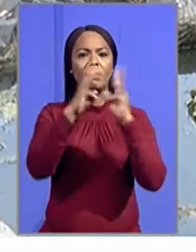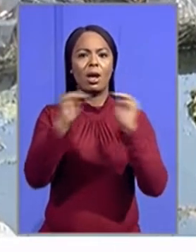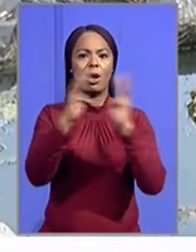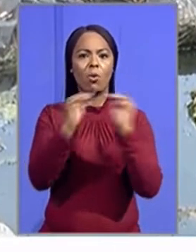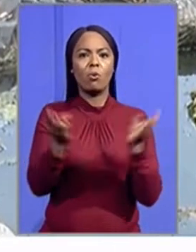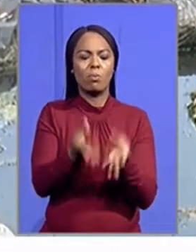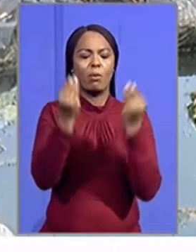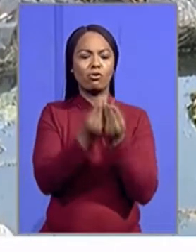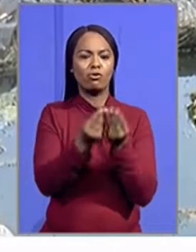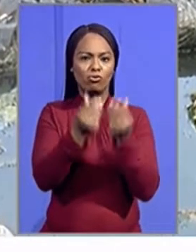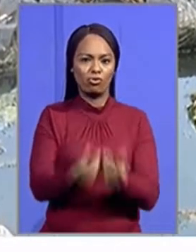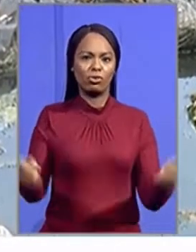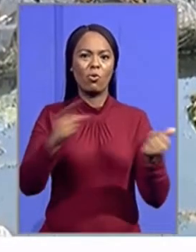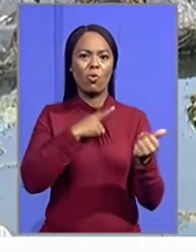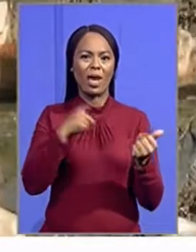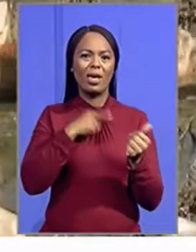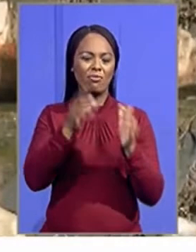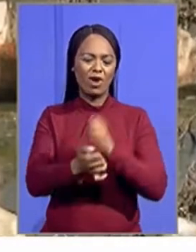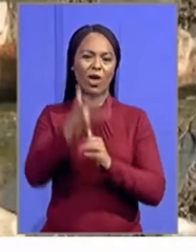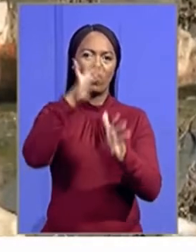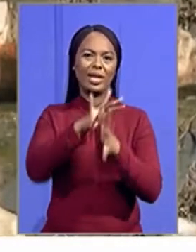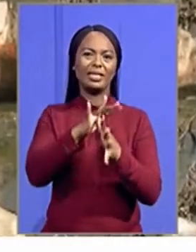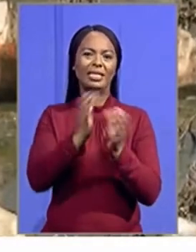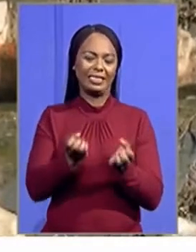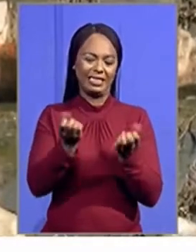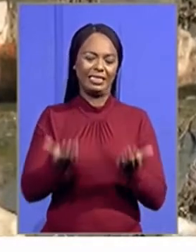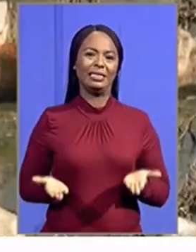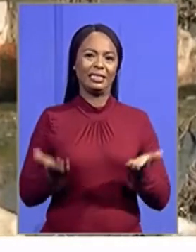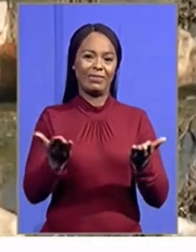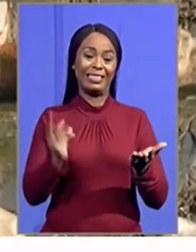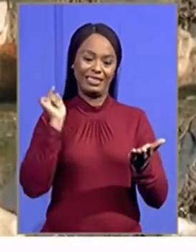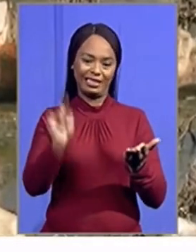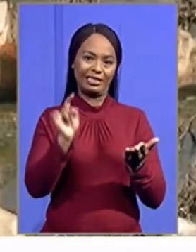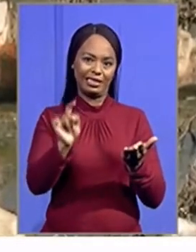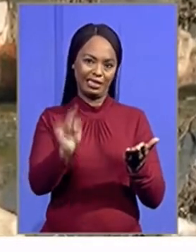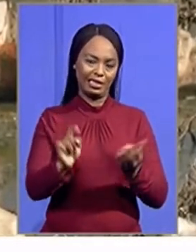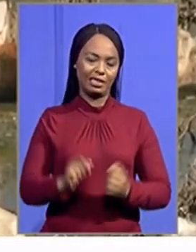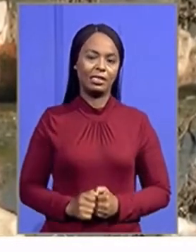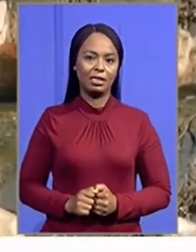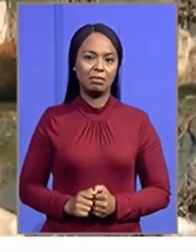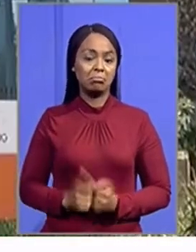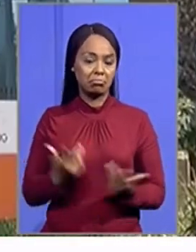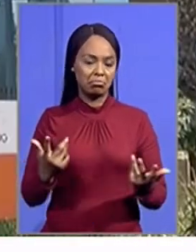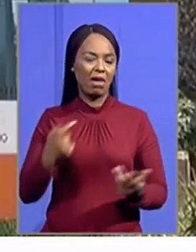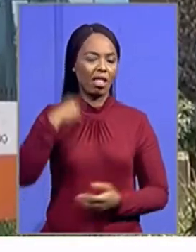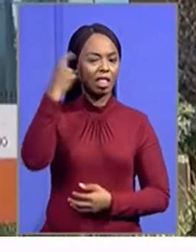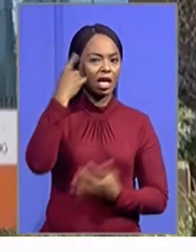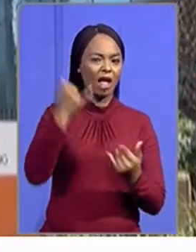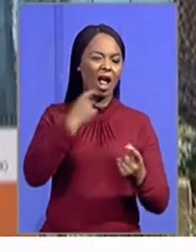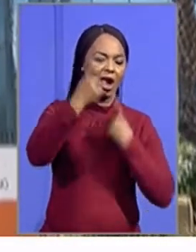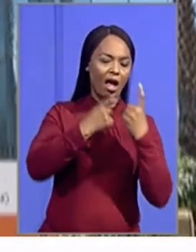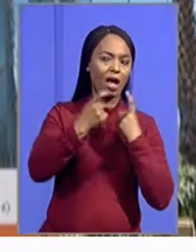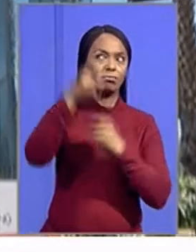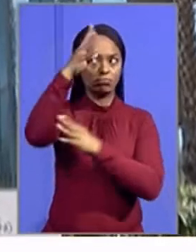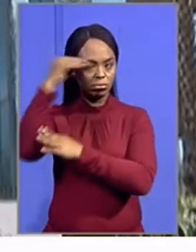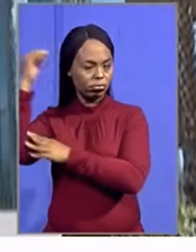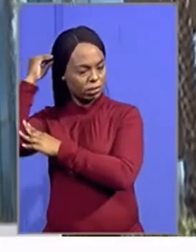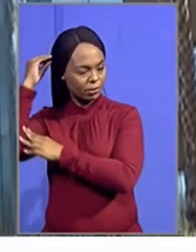sona e leng ditshebeletso so ke nagana gore dilo tsa bona di utlwagetse ntate